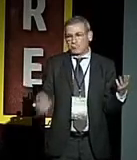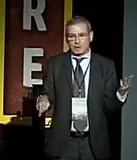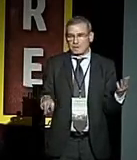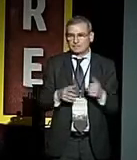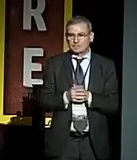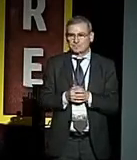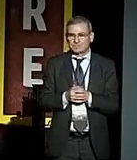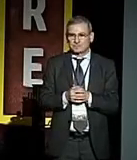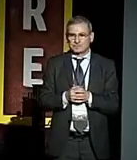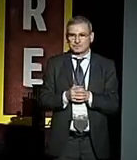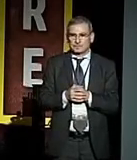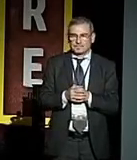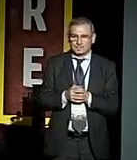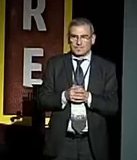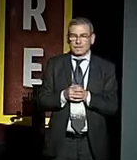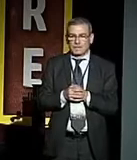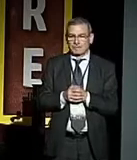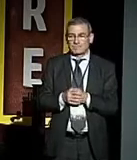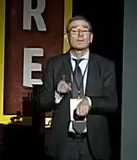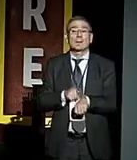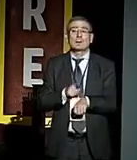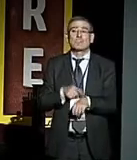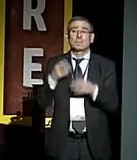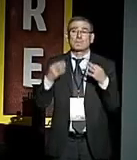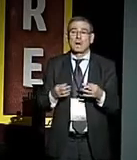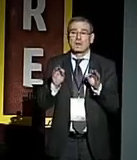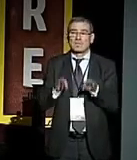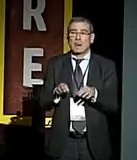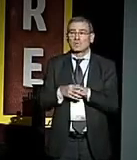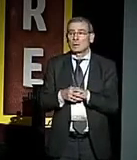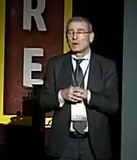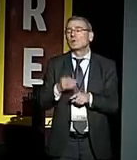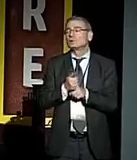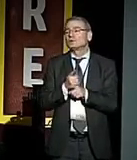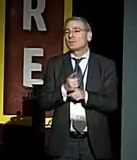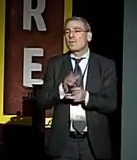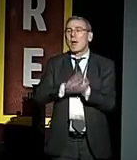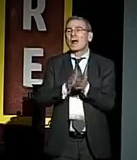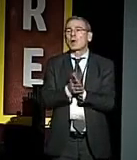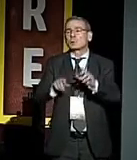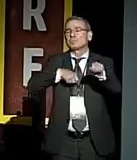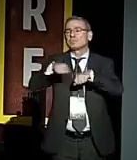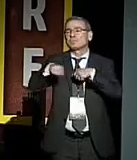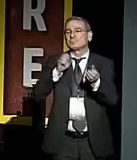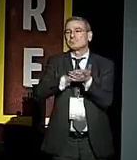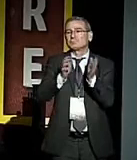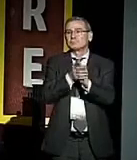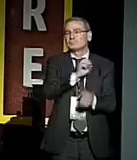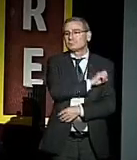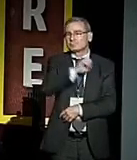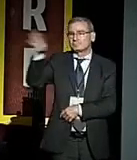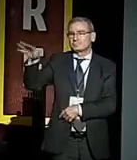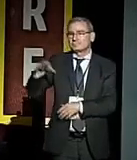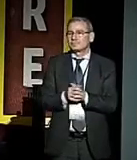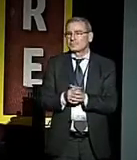È arrivato il tempo. È arrivato il tempo di stracciare quegli accordi. L'ordine del giorno chiede delle